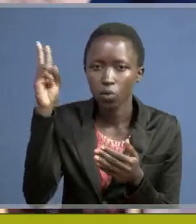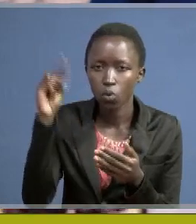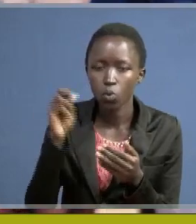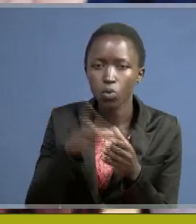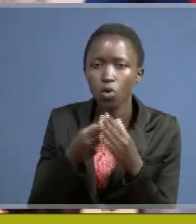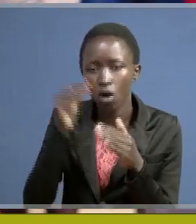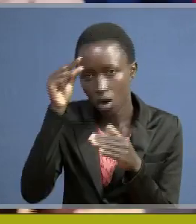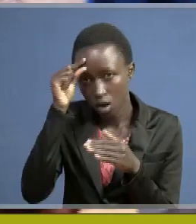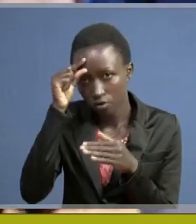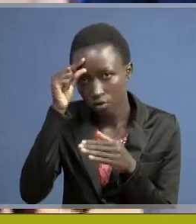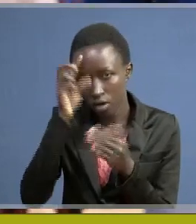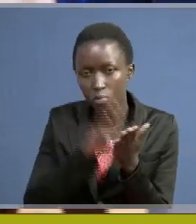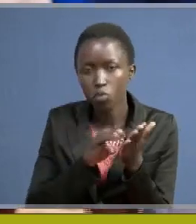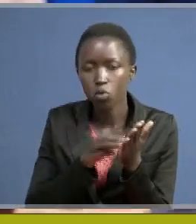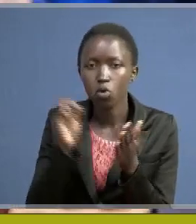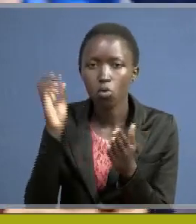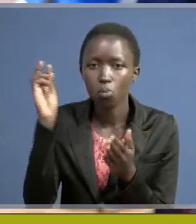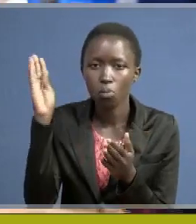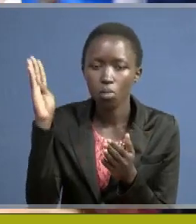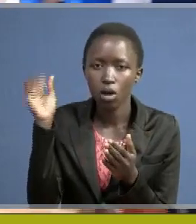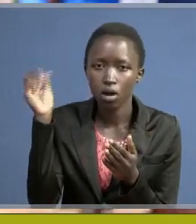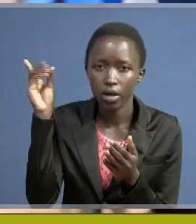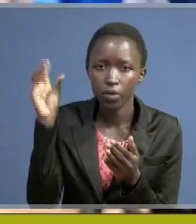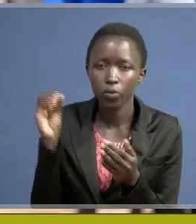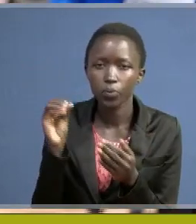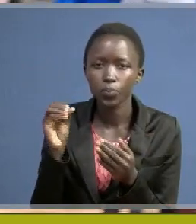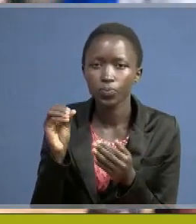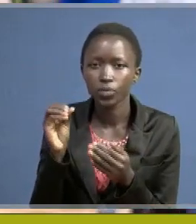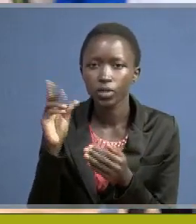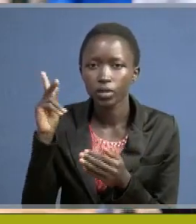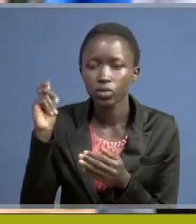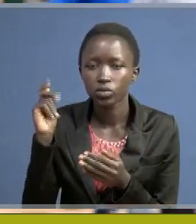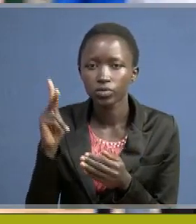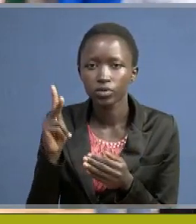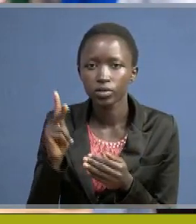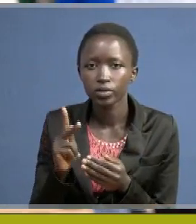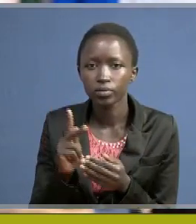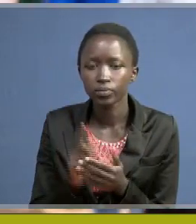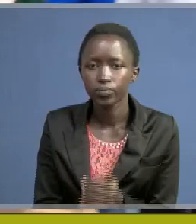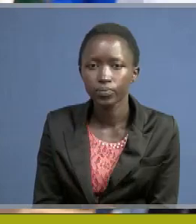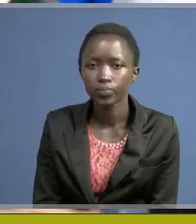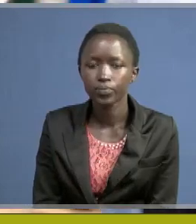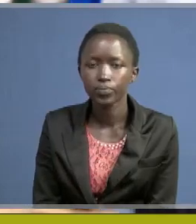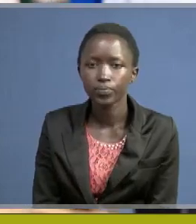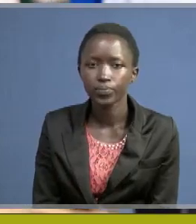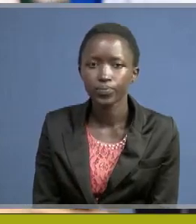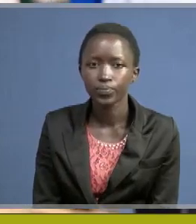yanayomkabidhi gavana wa Migori Okoth Obado. Njame Kiboi, KUTV, Nairobi.